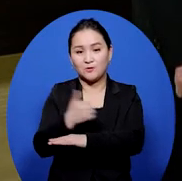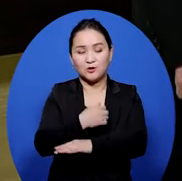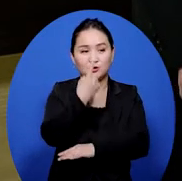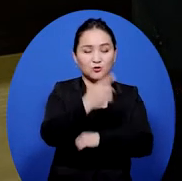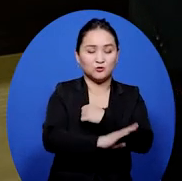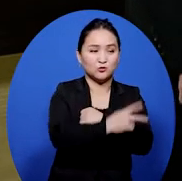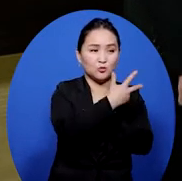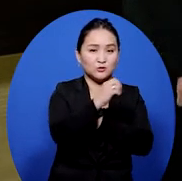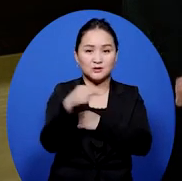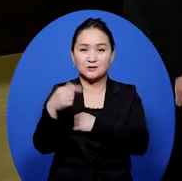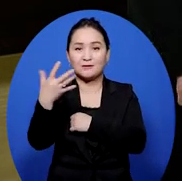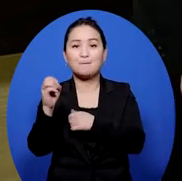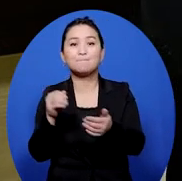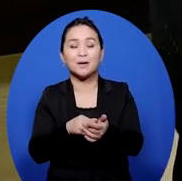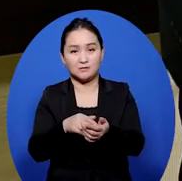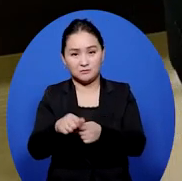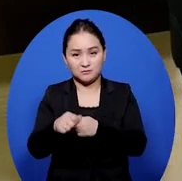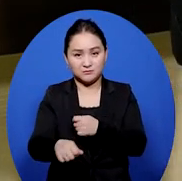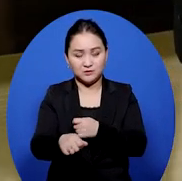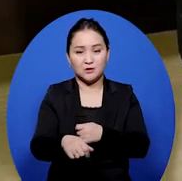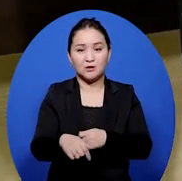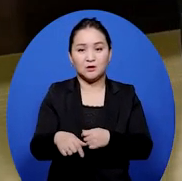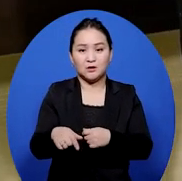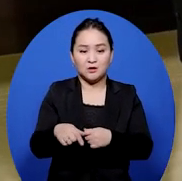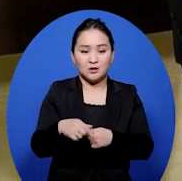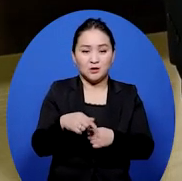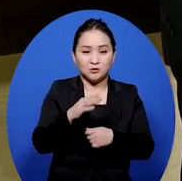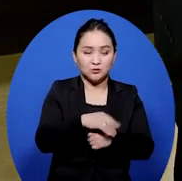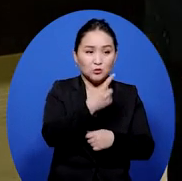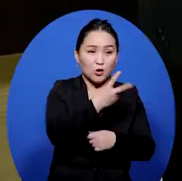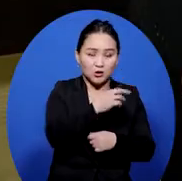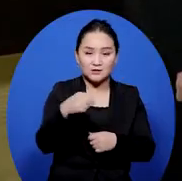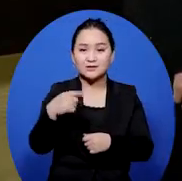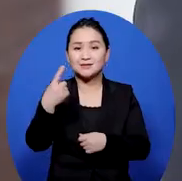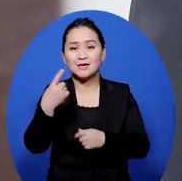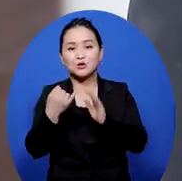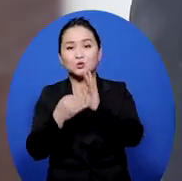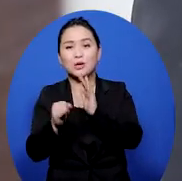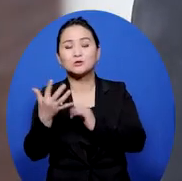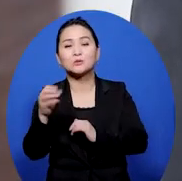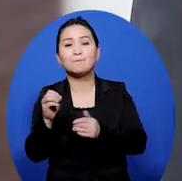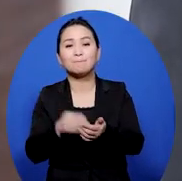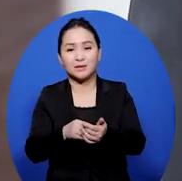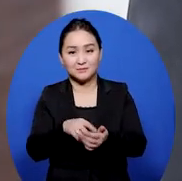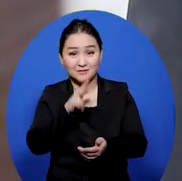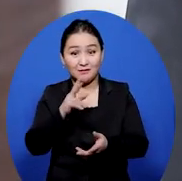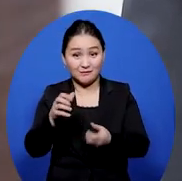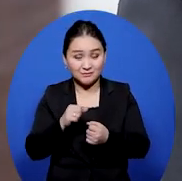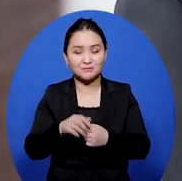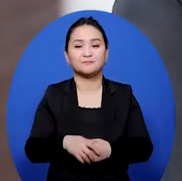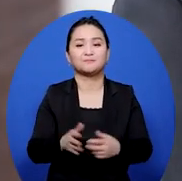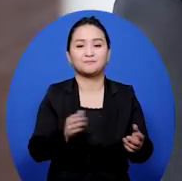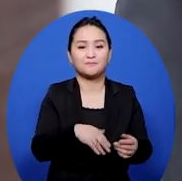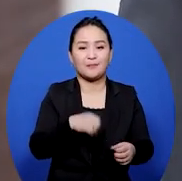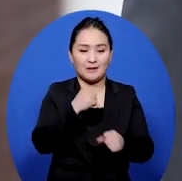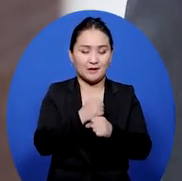30-аас 50 мянган төгрөгийн хөлстөө доотлын хүн 120-оос дээдлэн 1600 50 мянган төгрөгийн цалин авсан. Энэ зорилго нэмэгдсэн. А дээр нь